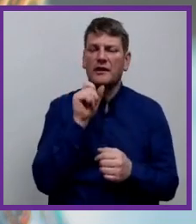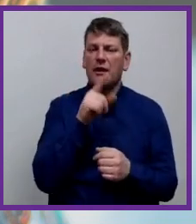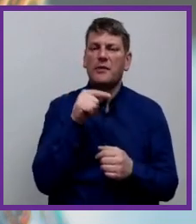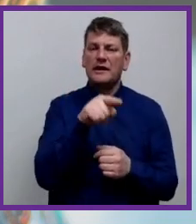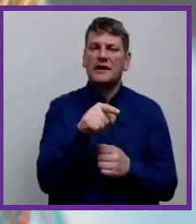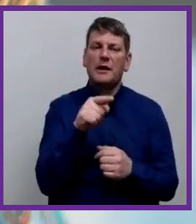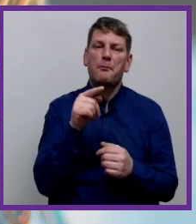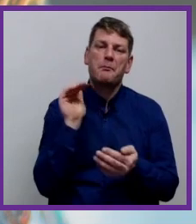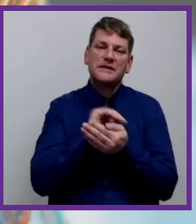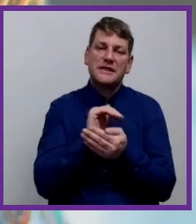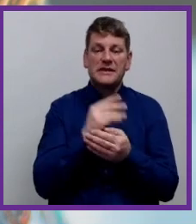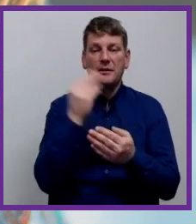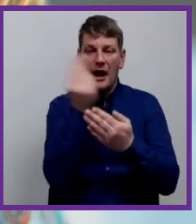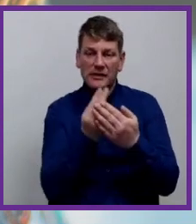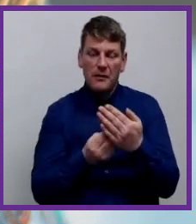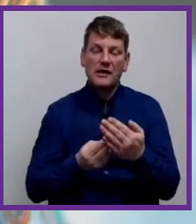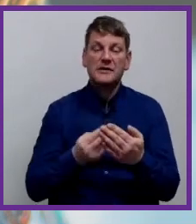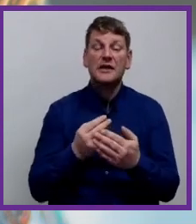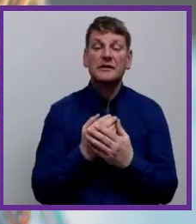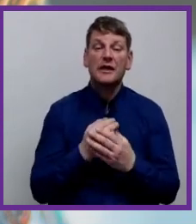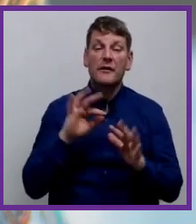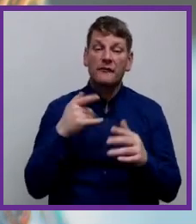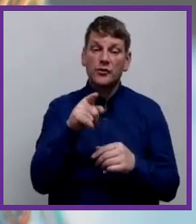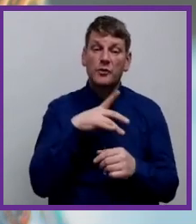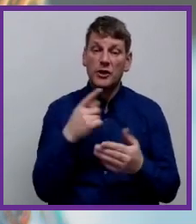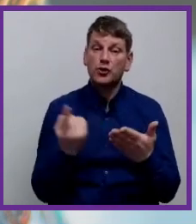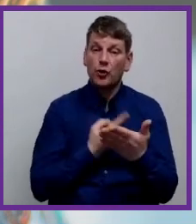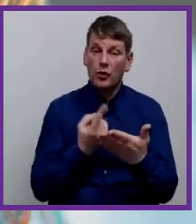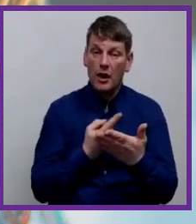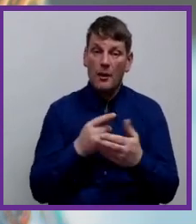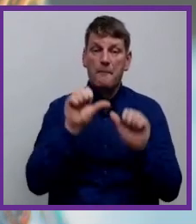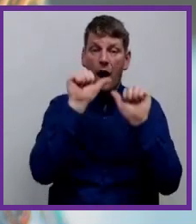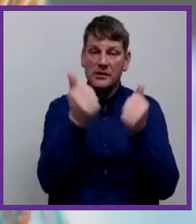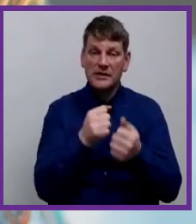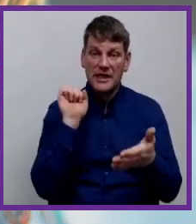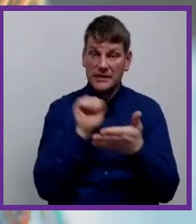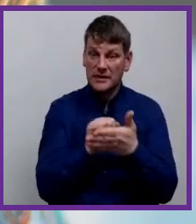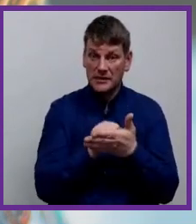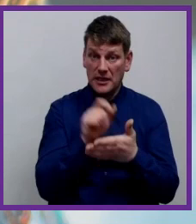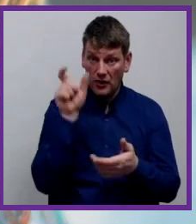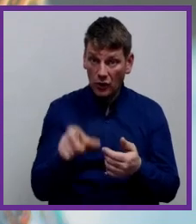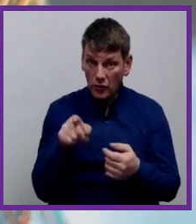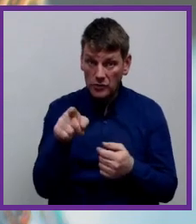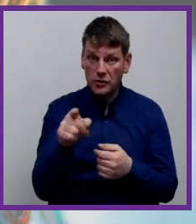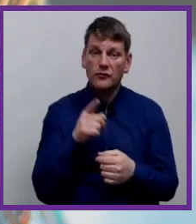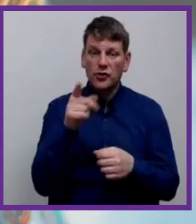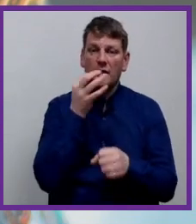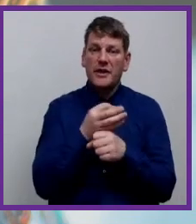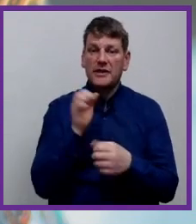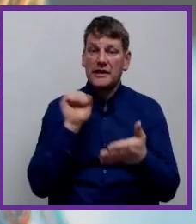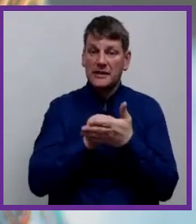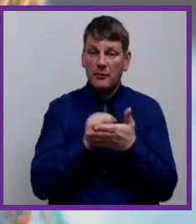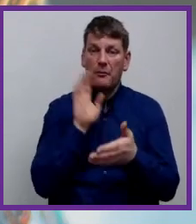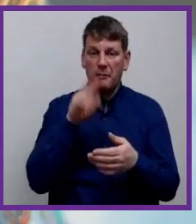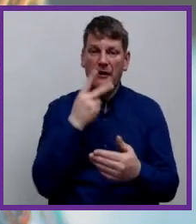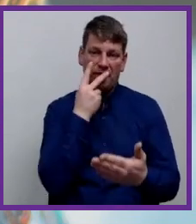pats atzīts gleznotājs mākslinieks, bet viņš bija šī žurnāla mākslinieciskais redaktors, līdz to arī atbildīgais redaktors, tieši par